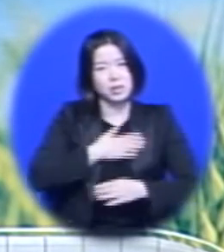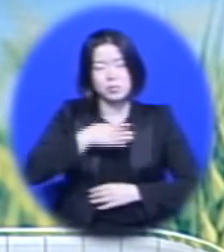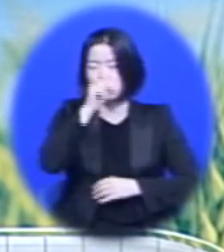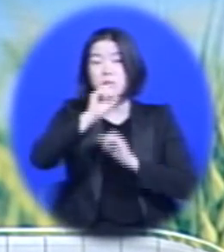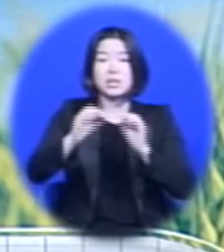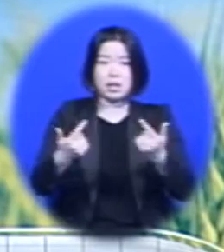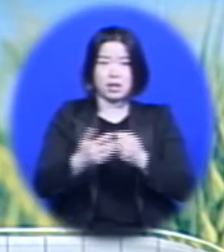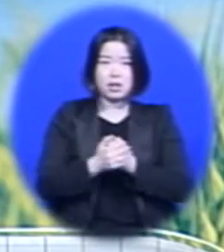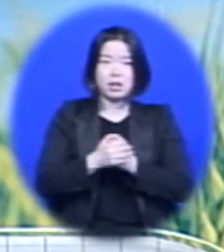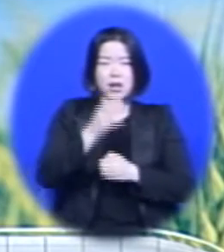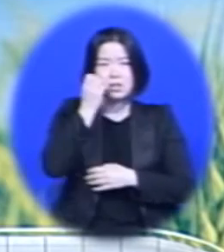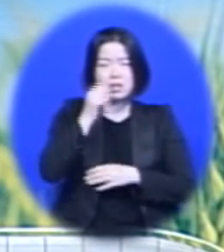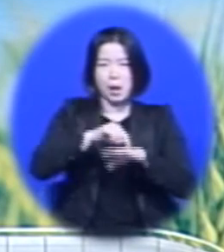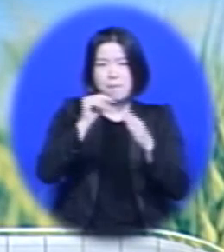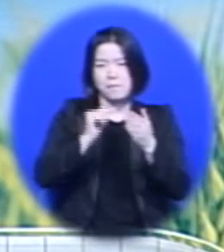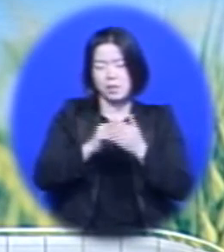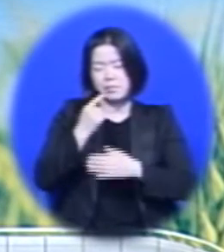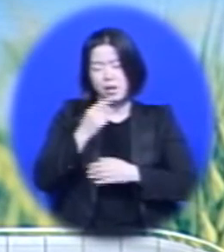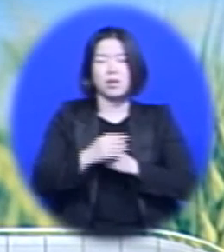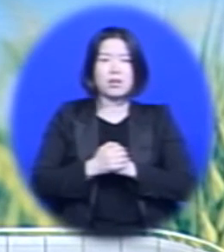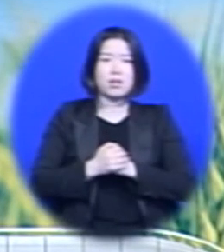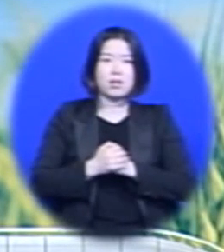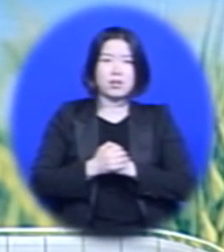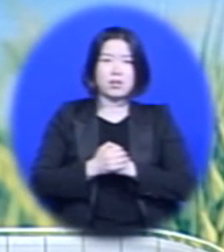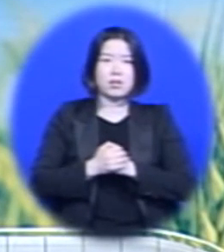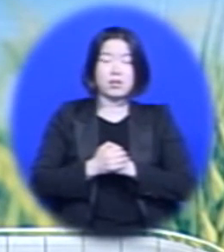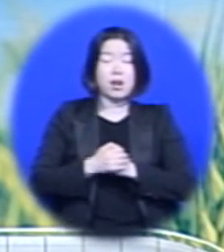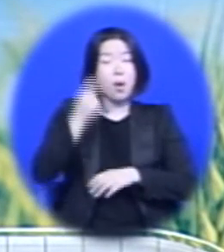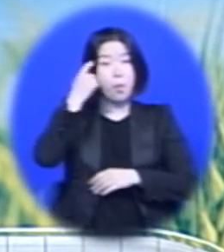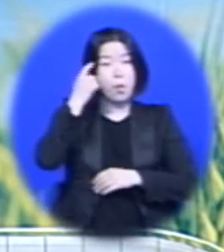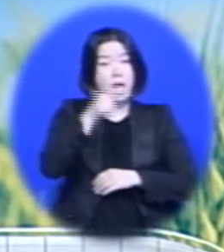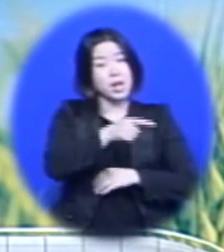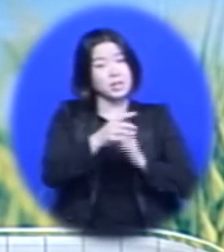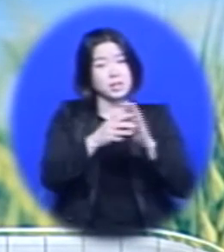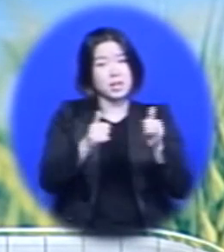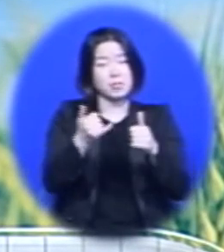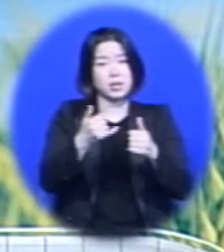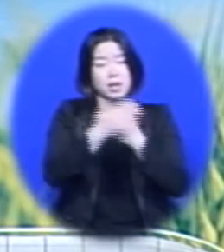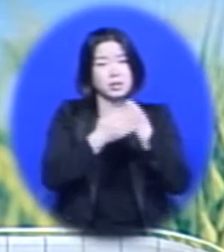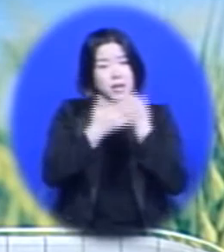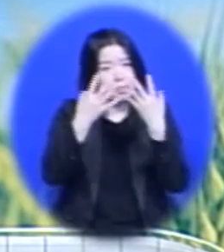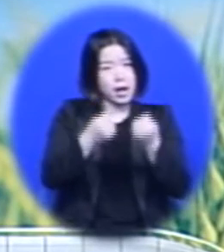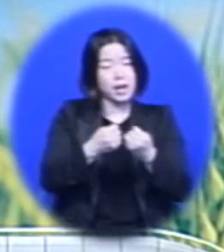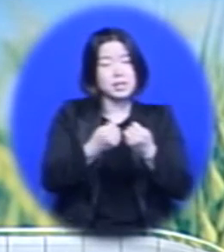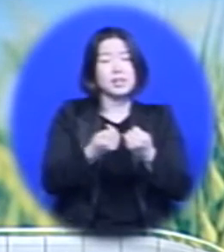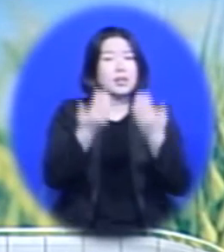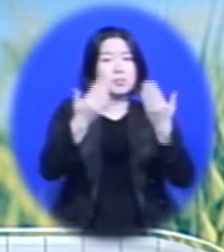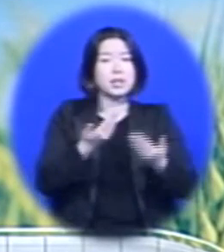좋고 이상하게 마음이 씁니다. 왜 이 사람이 은혜를 많이 받았는데도 그렇게